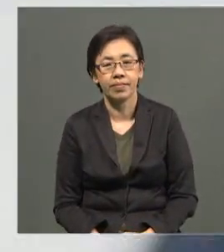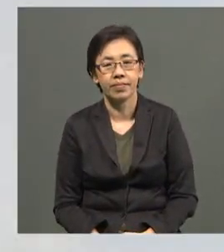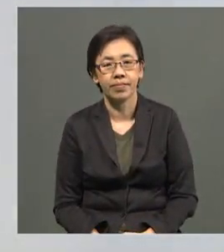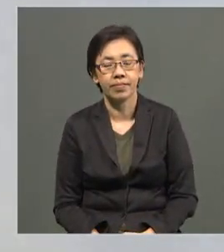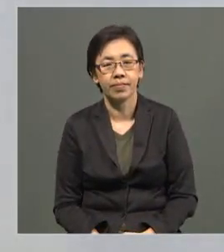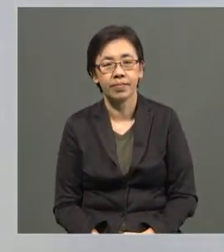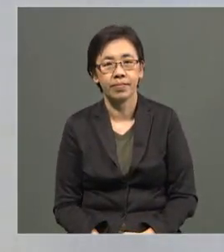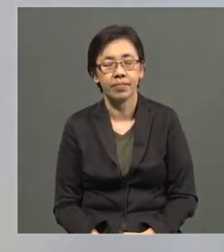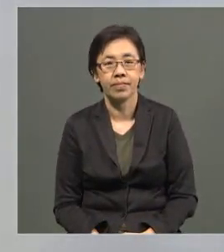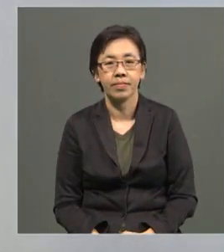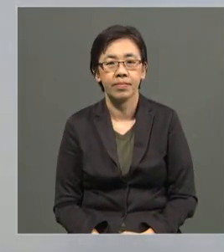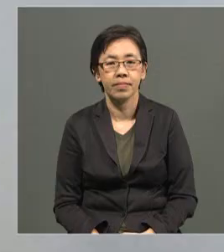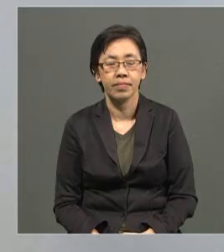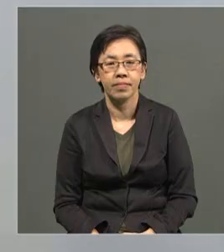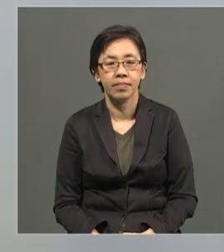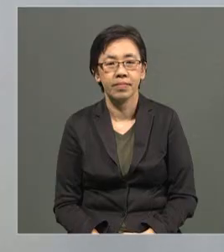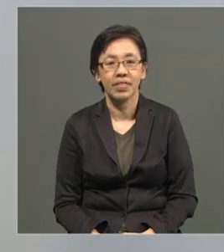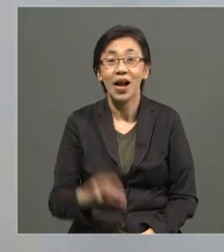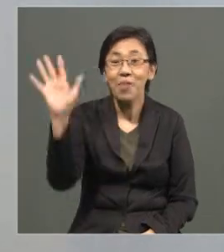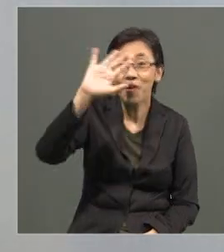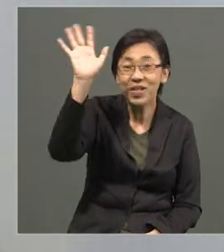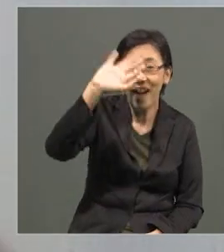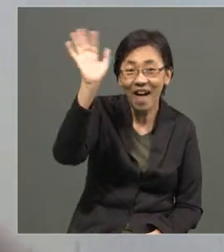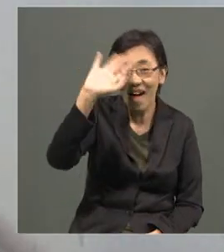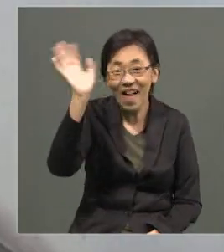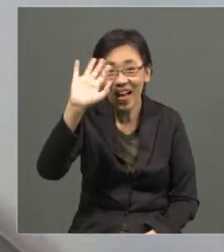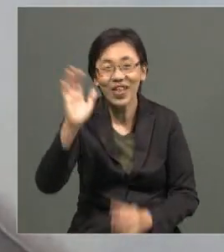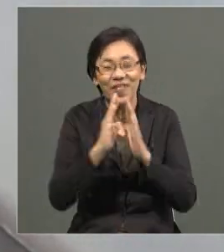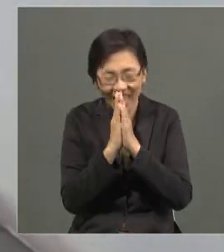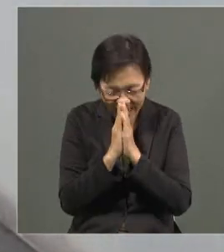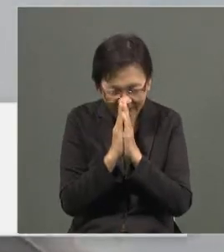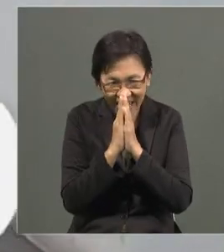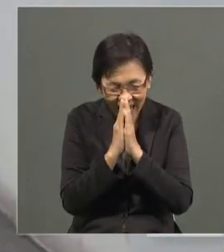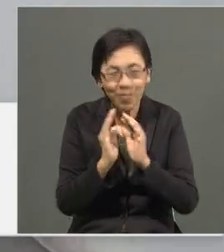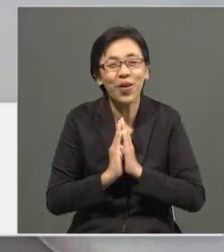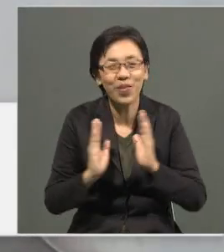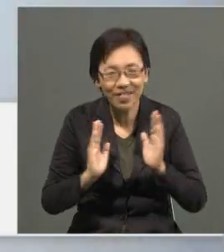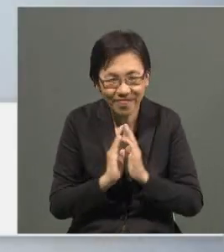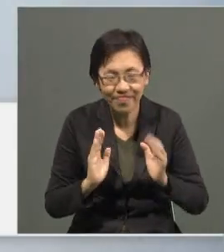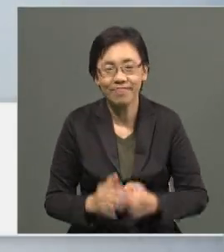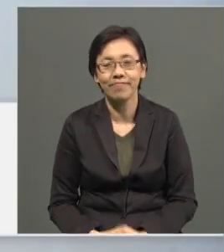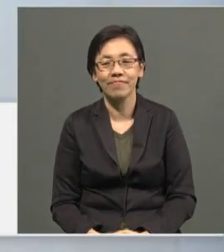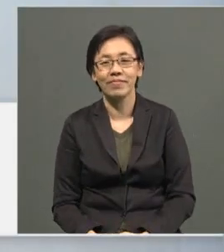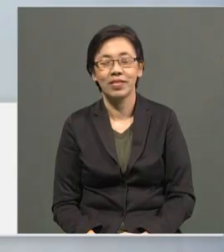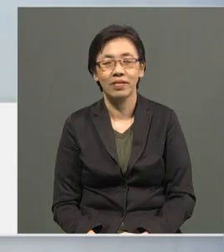ครับโบกมือหน่อยบกมือหน่อยพี่อ้อยหวัดีครับขอบคุณครับ